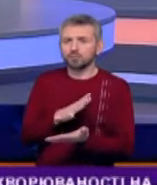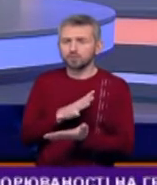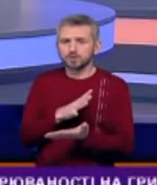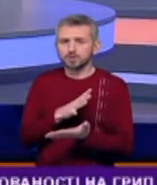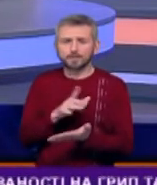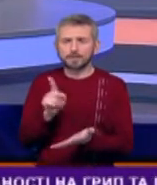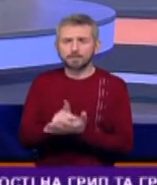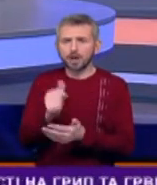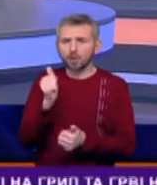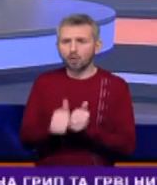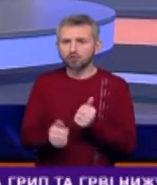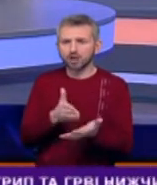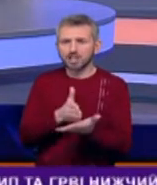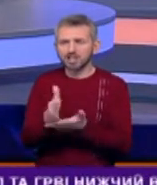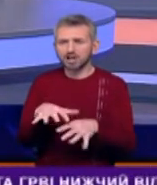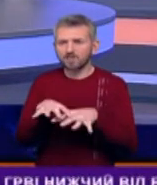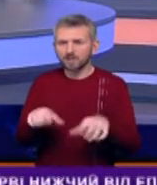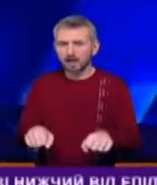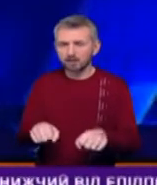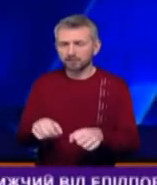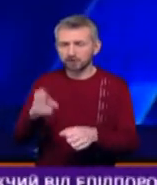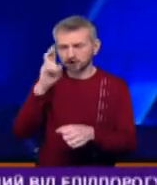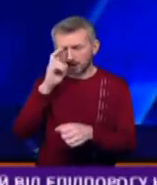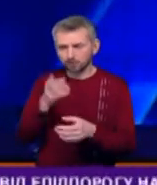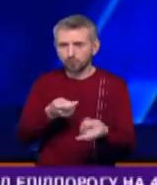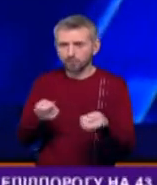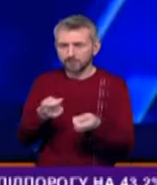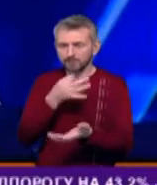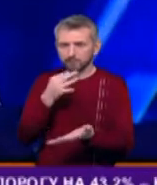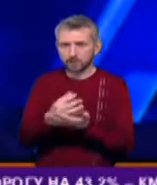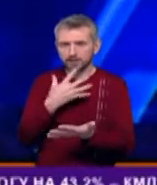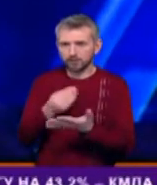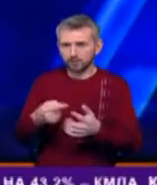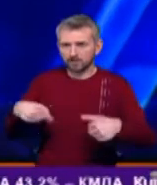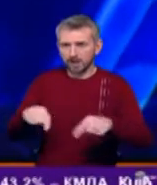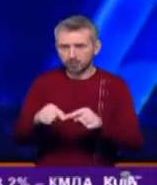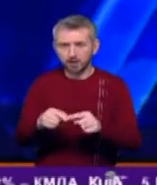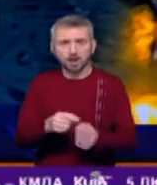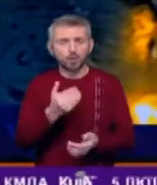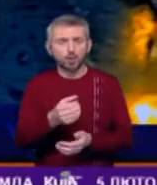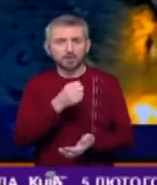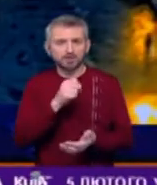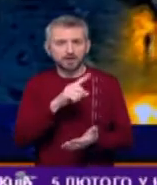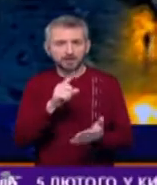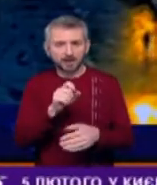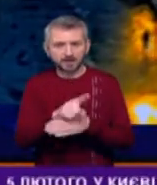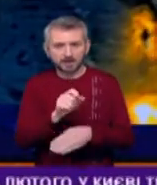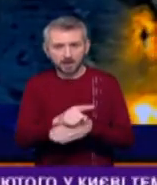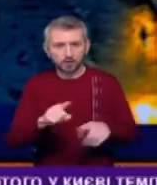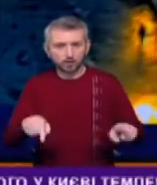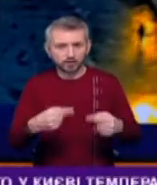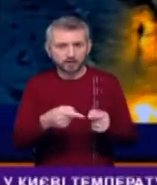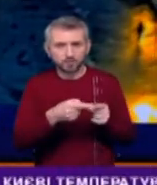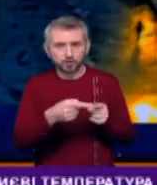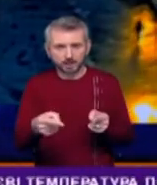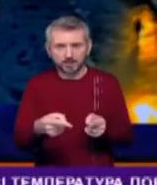має кожна гілка влади, кожна ланка в державному управлінні відповідати за свою сферу. Але його завдання зорганізувати процес, якби